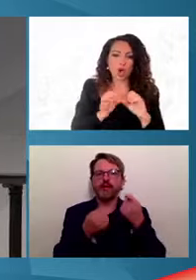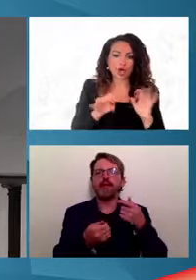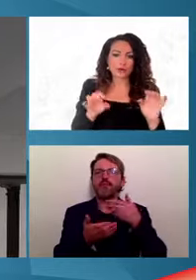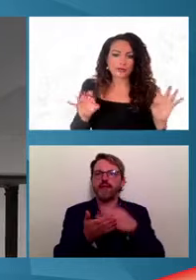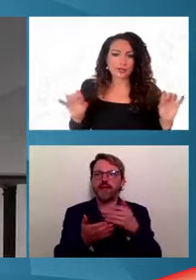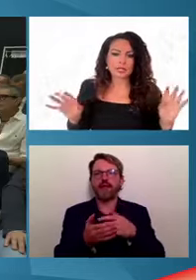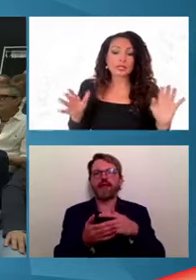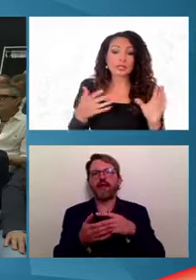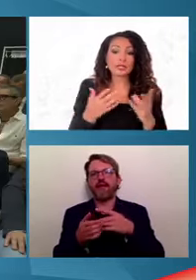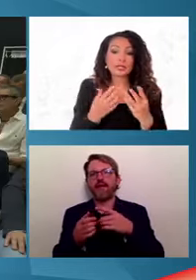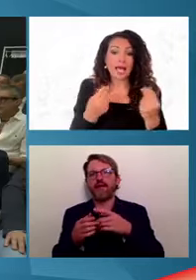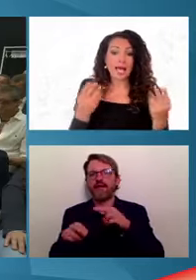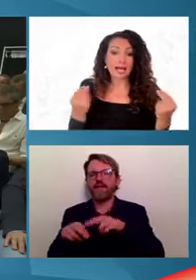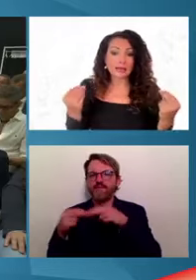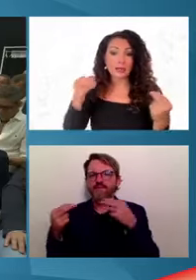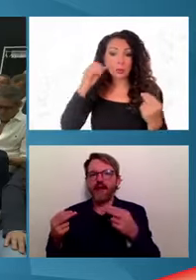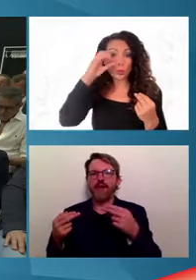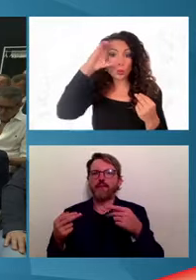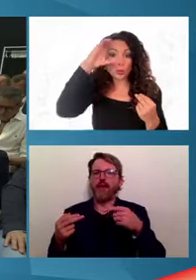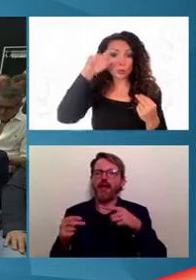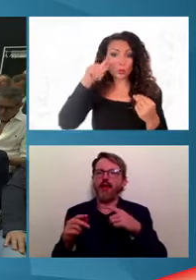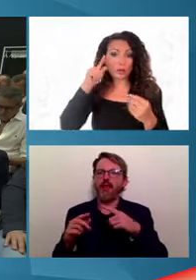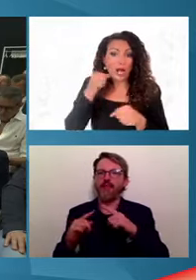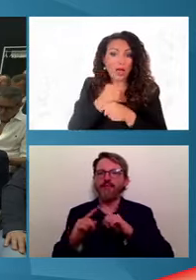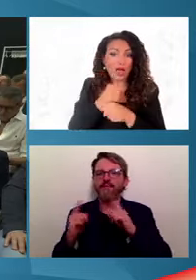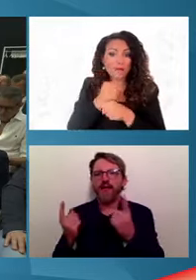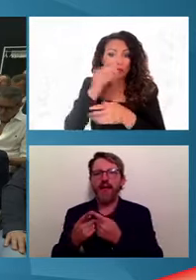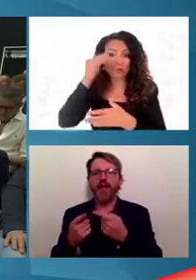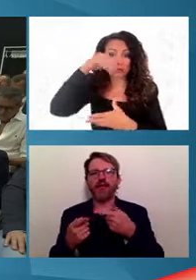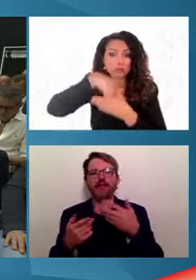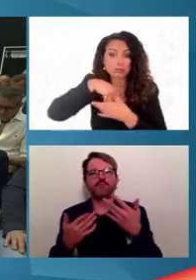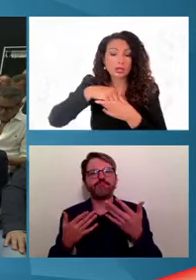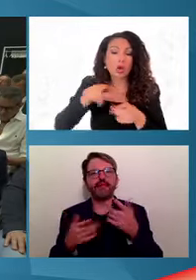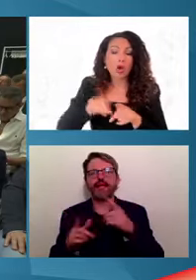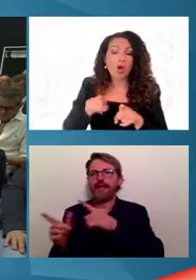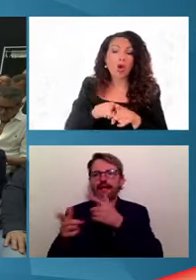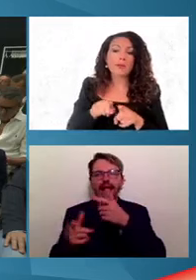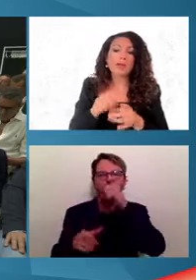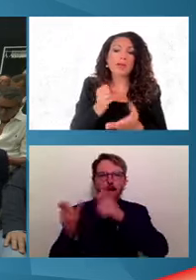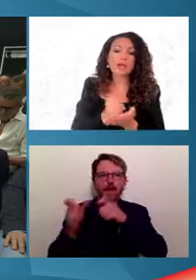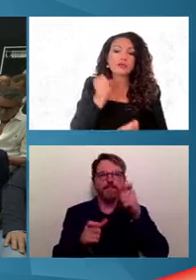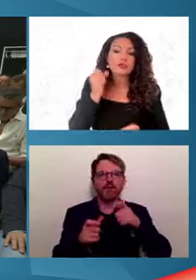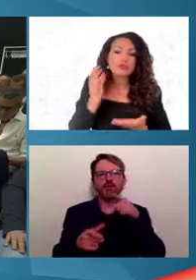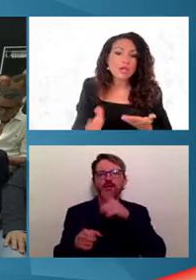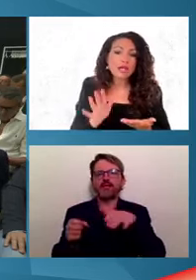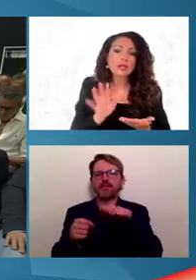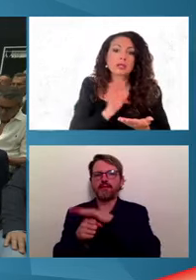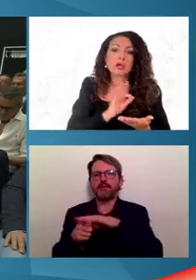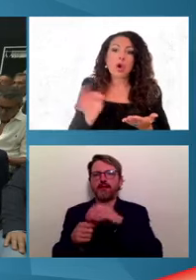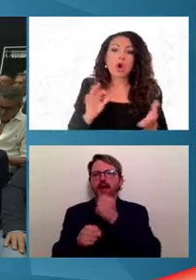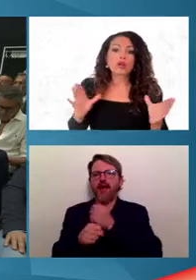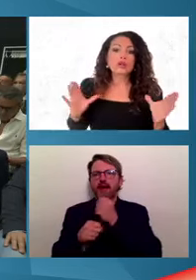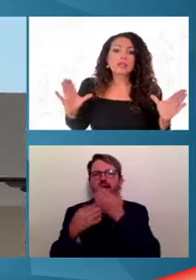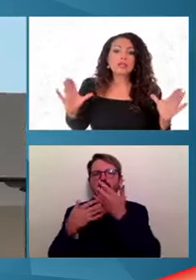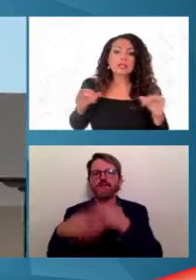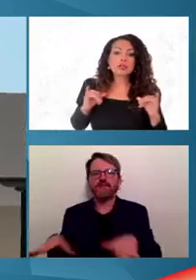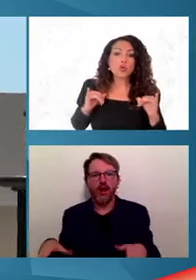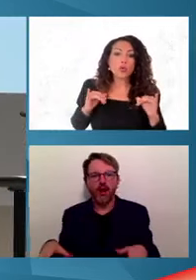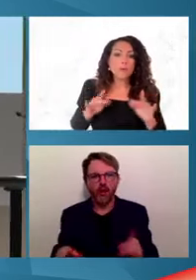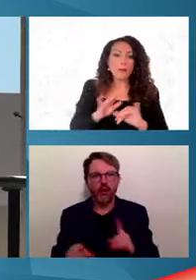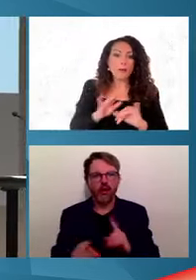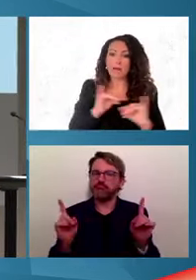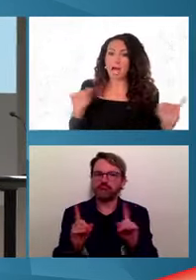e lavorano ancora di più. E abbiamo capito e ho capito che la cultura fondamentalmente cos'è? È uno strumento che